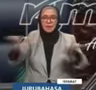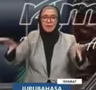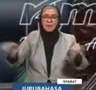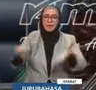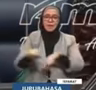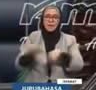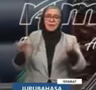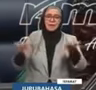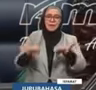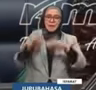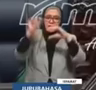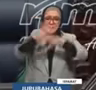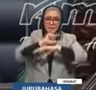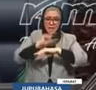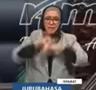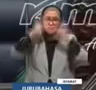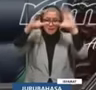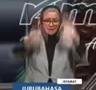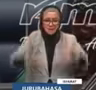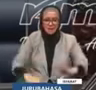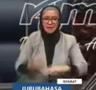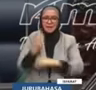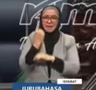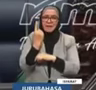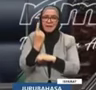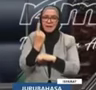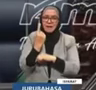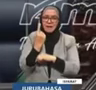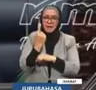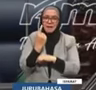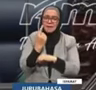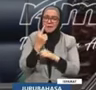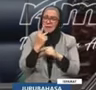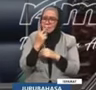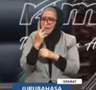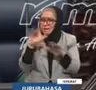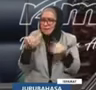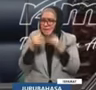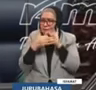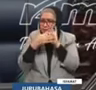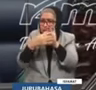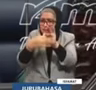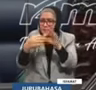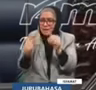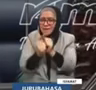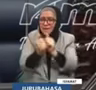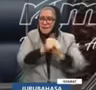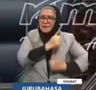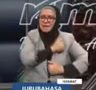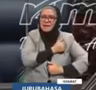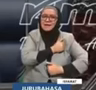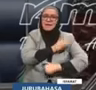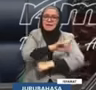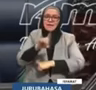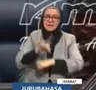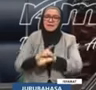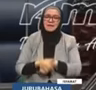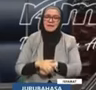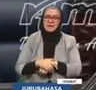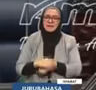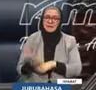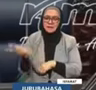pendekatan yaitu menurut kompetensi kerjasama antara ketiga negara memandangkan